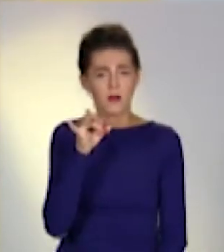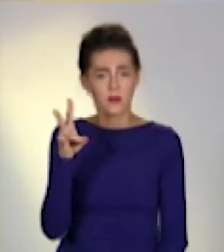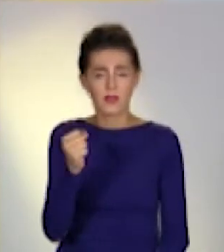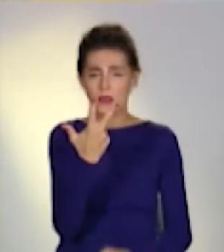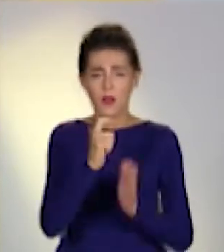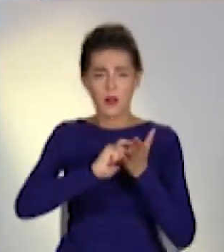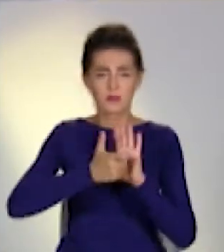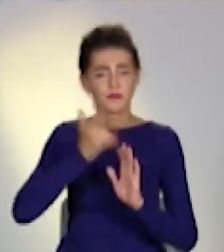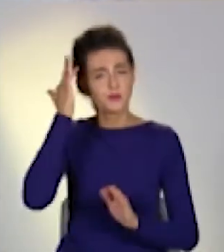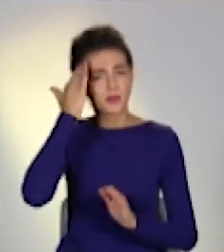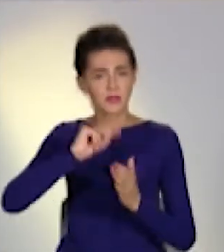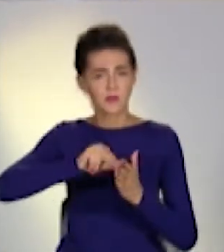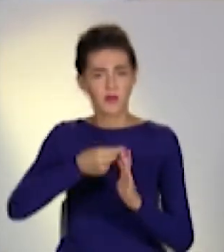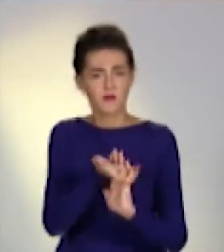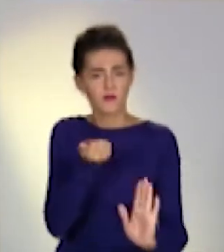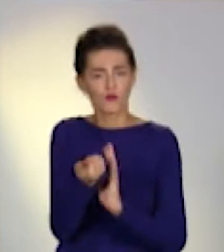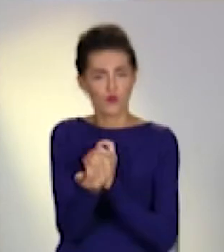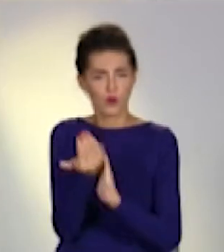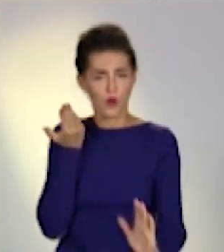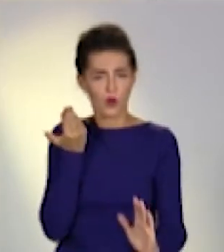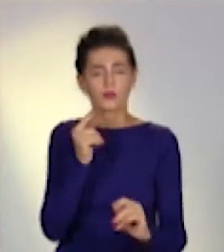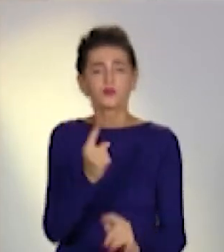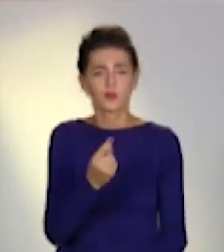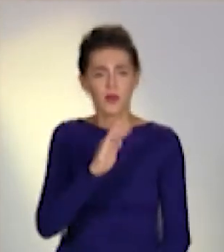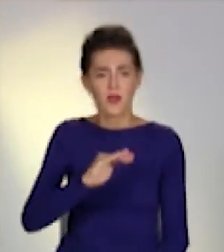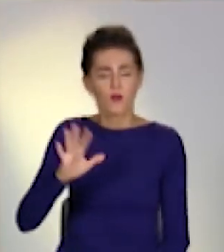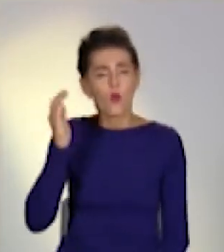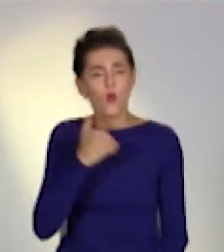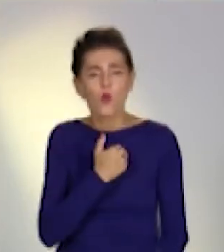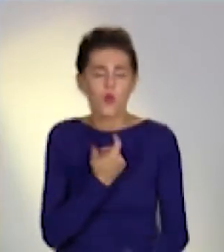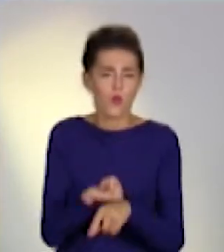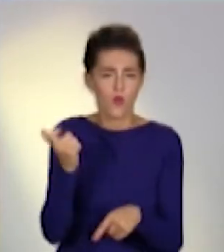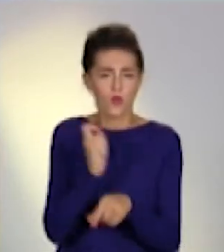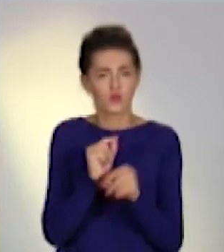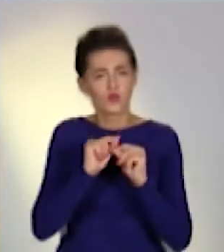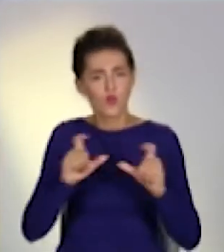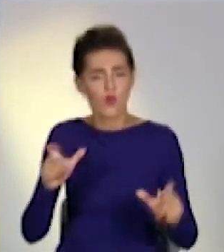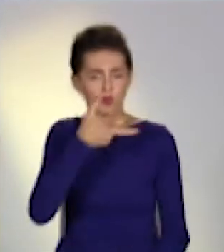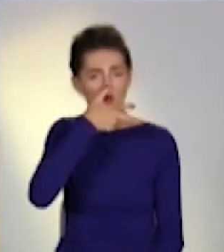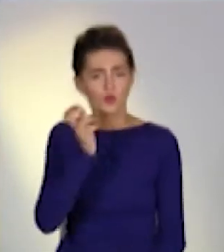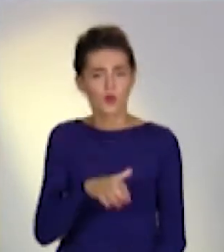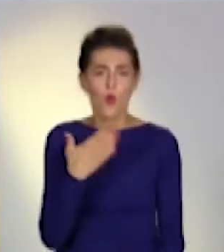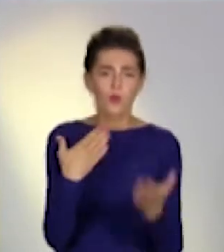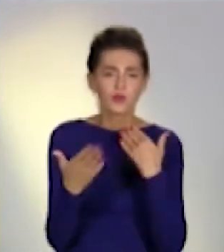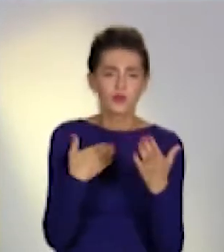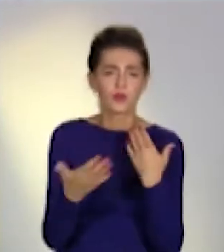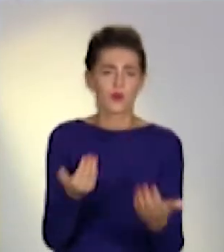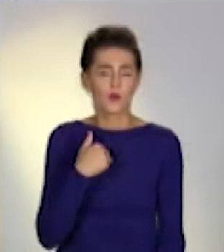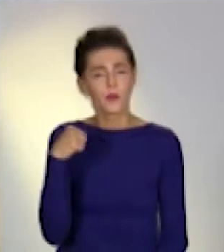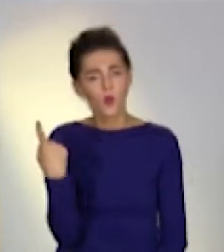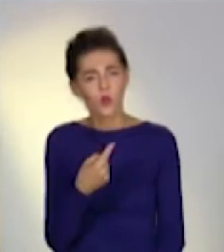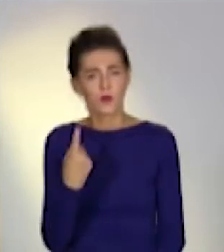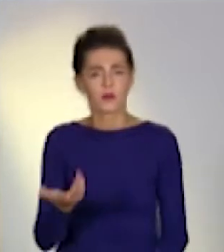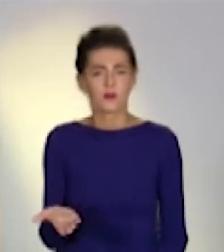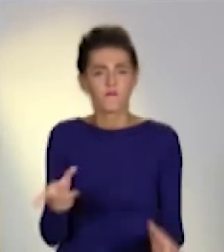отримати довідку для доньки заздалегідь, бо, мовляв, дівчинка дуже скучила за школою. Общення, звісно, хочеться